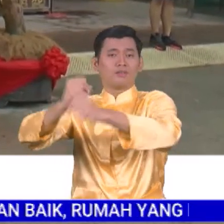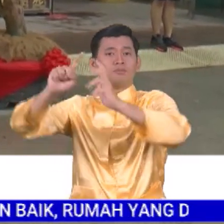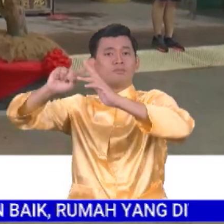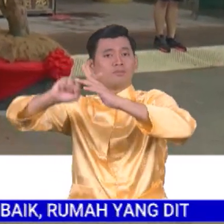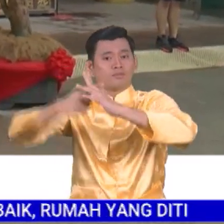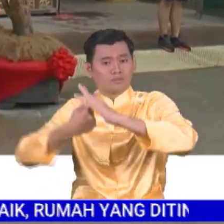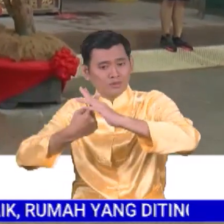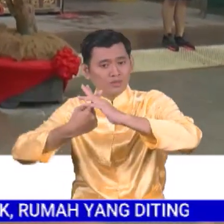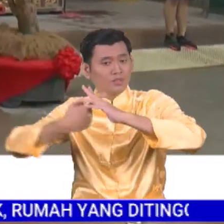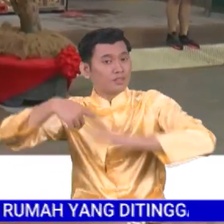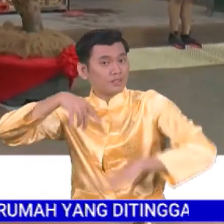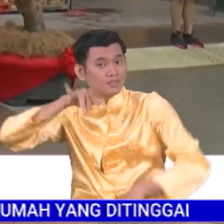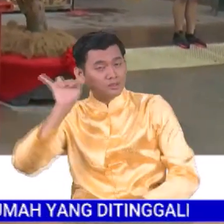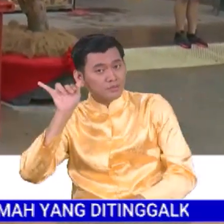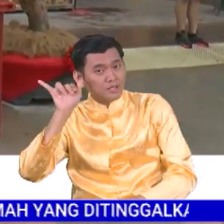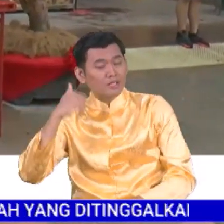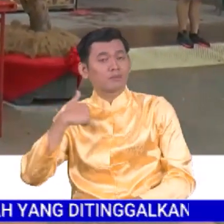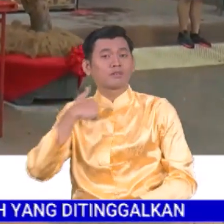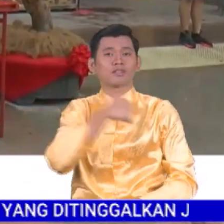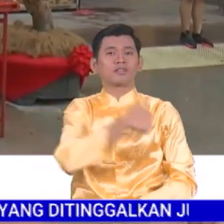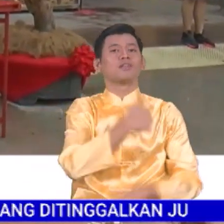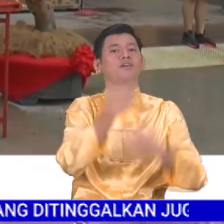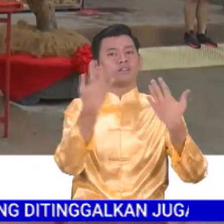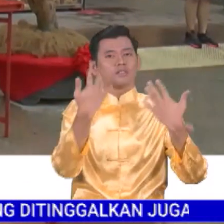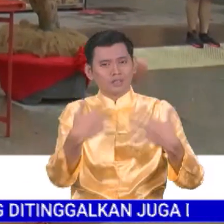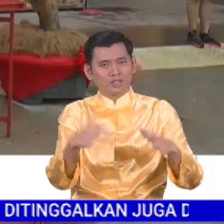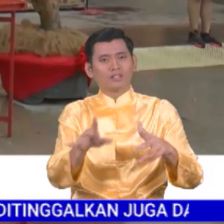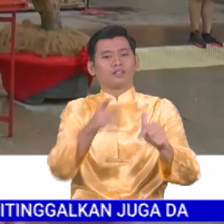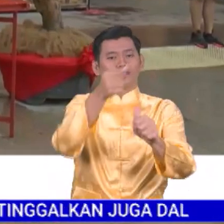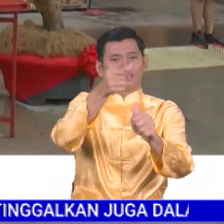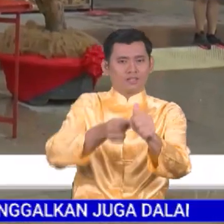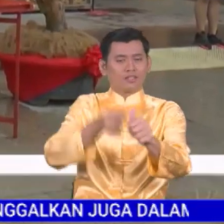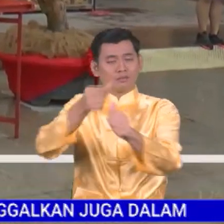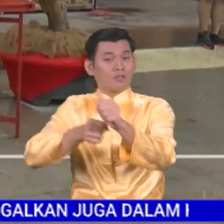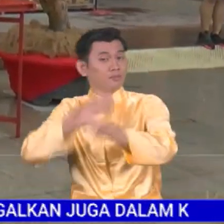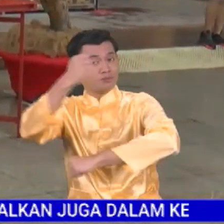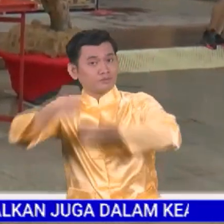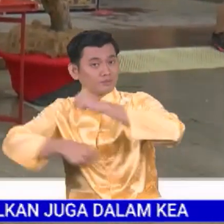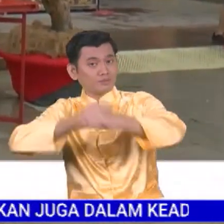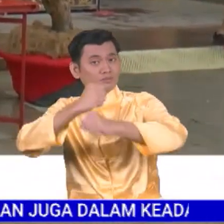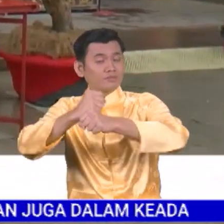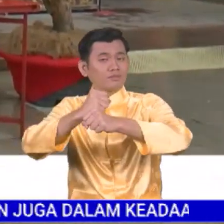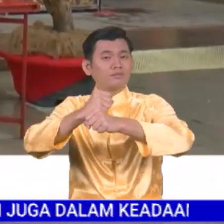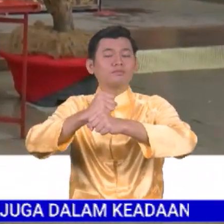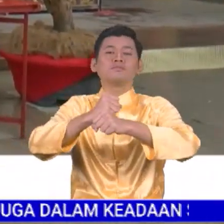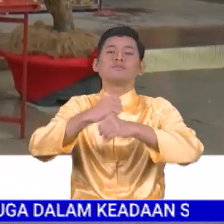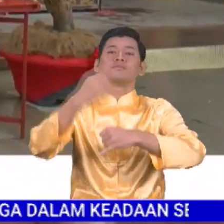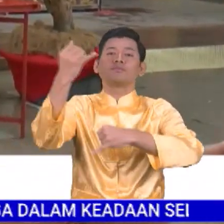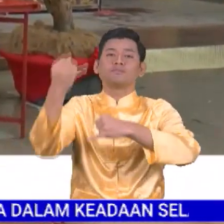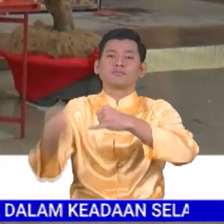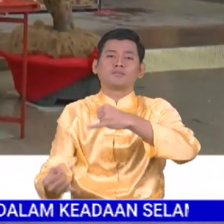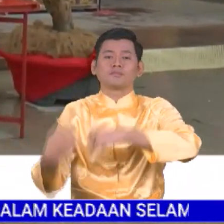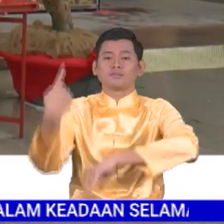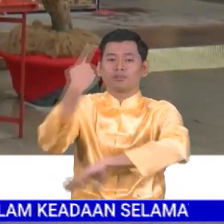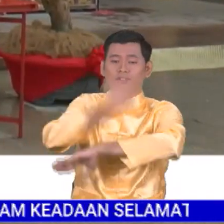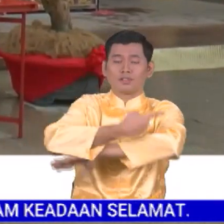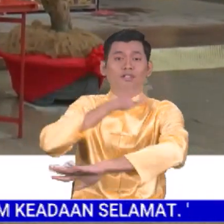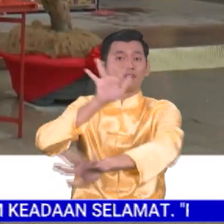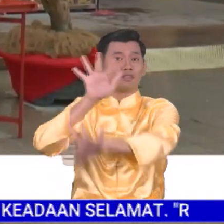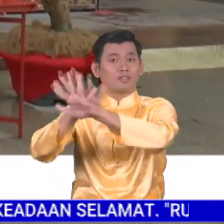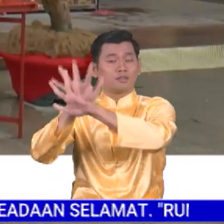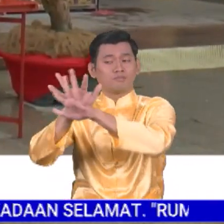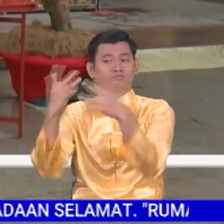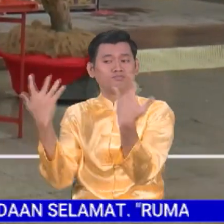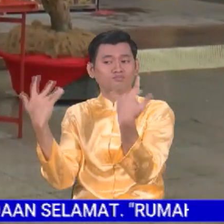Start semalam, kita tiap-tiap tahun biar last day ramai orang